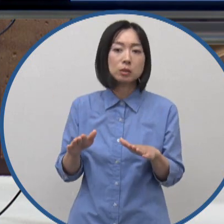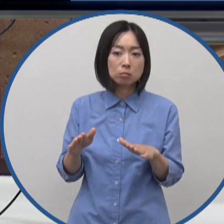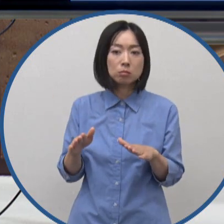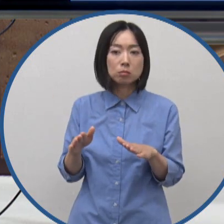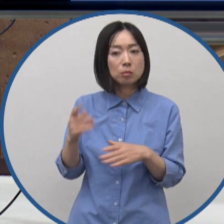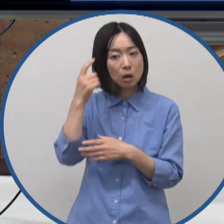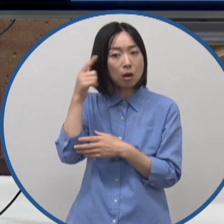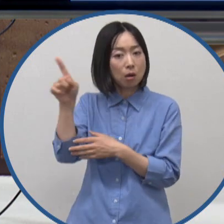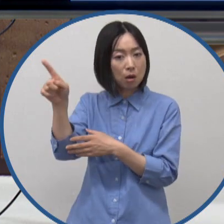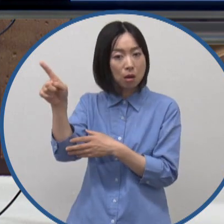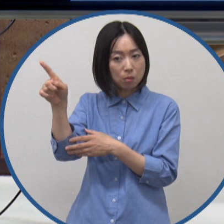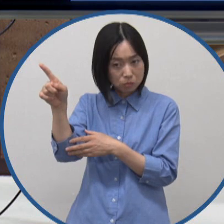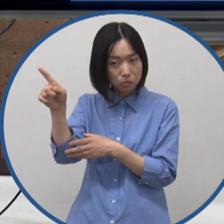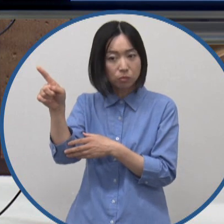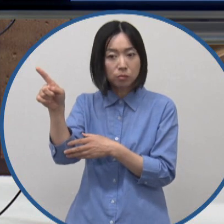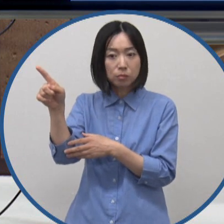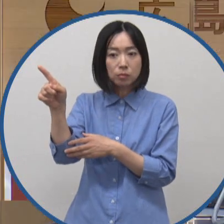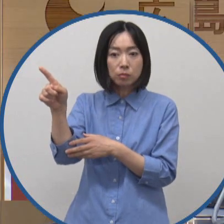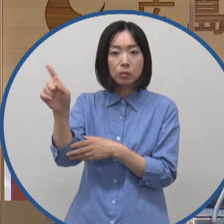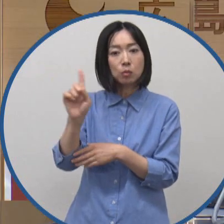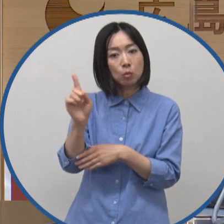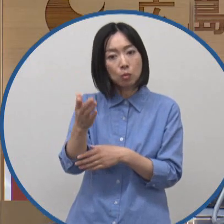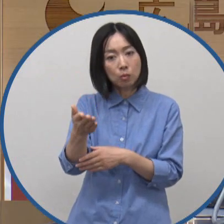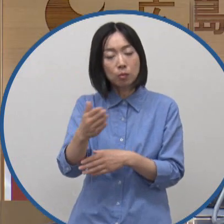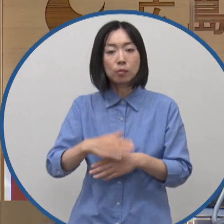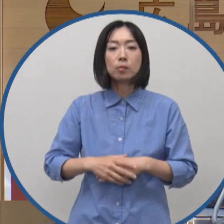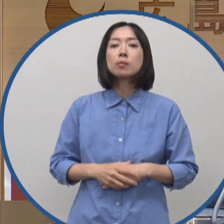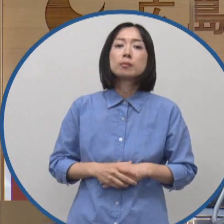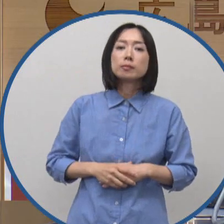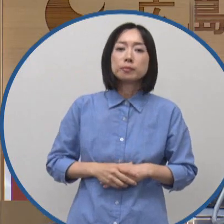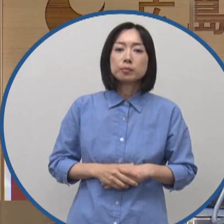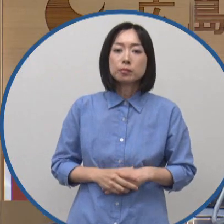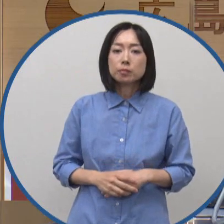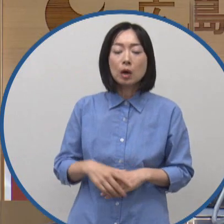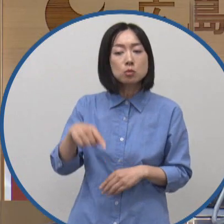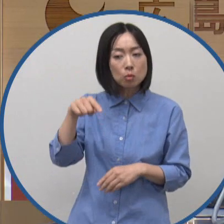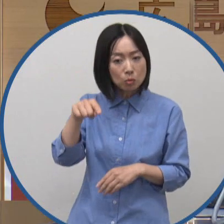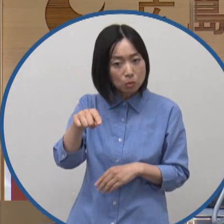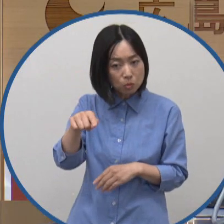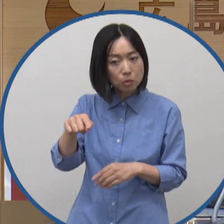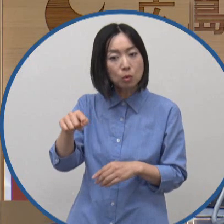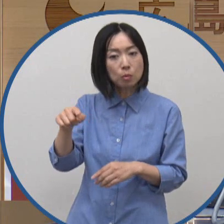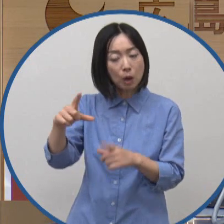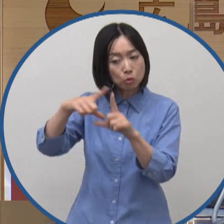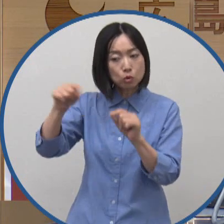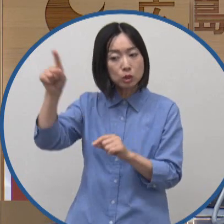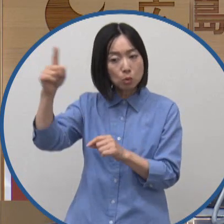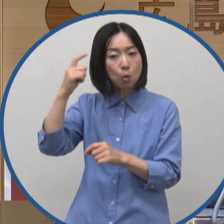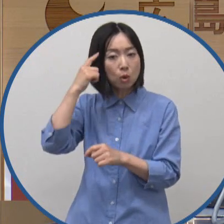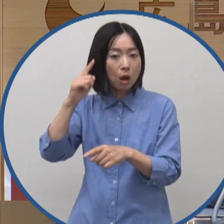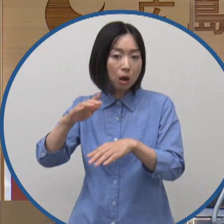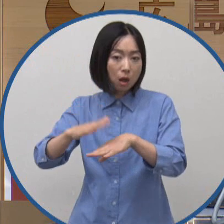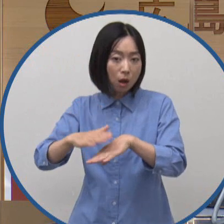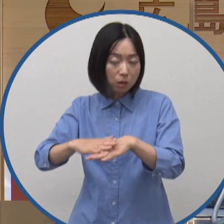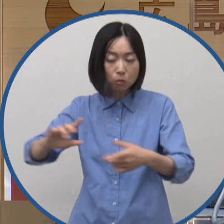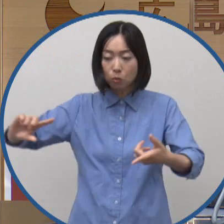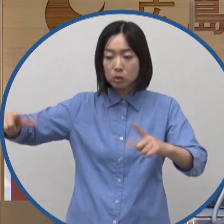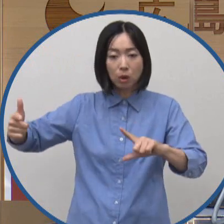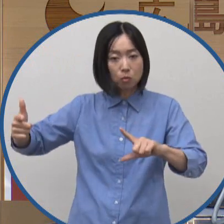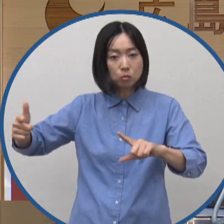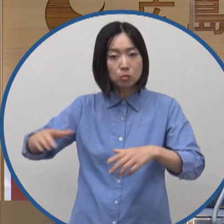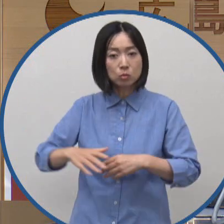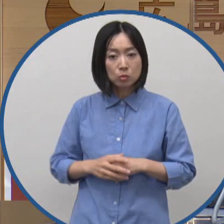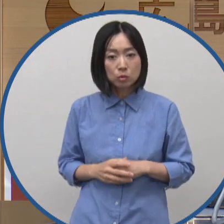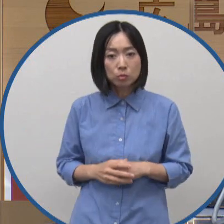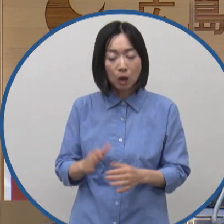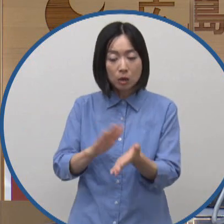やはり残念だという、そういった受け止めですか。 そこが溝が埋まらないところですよね。医